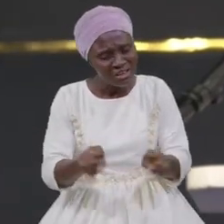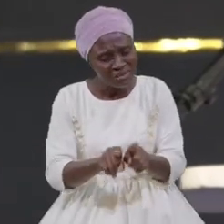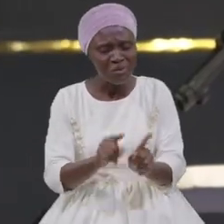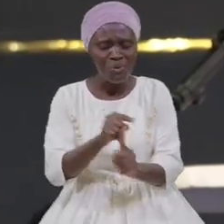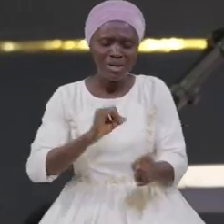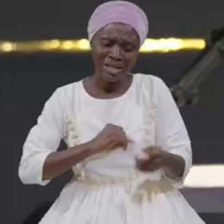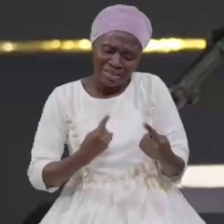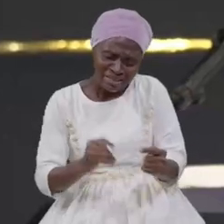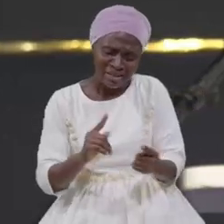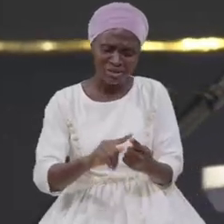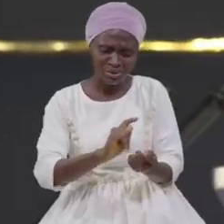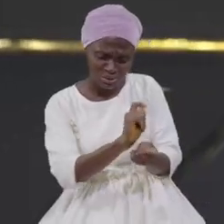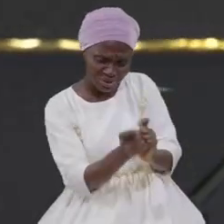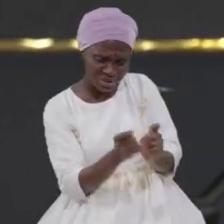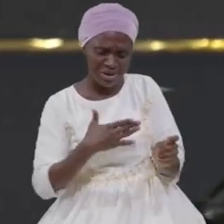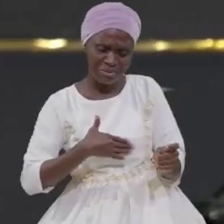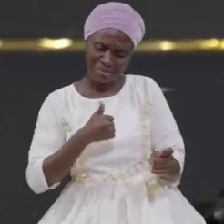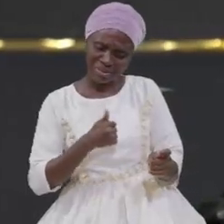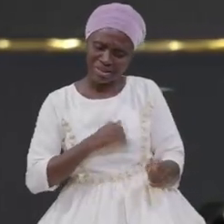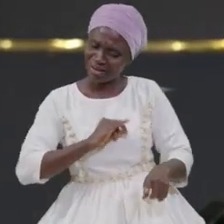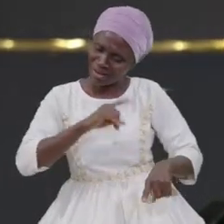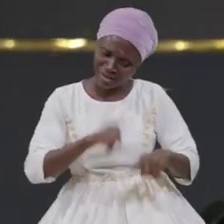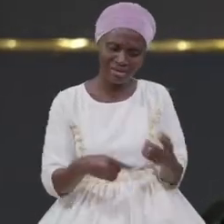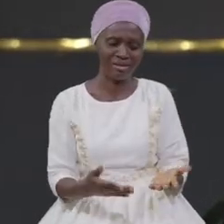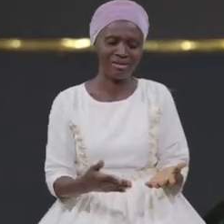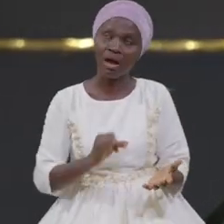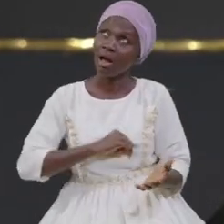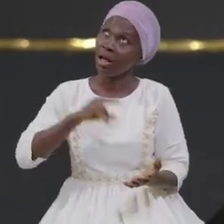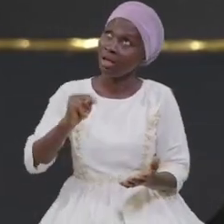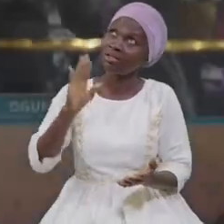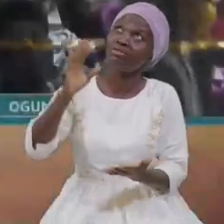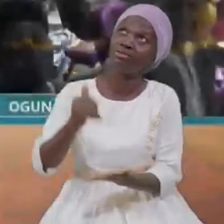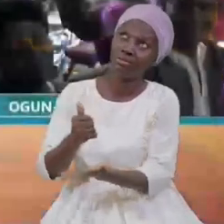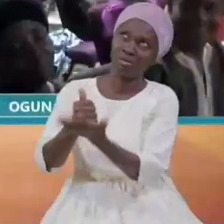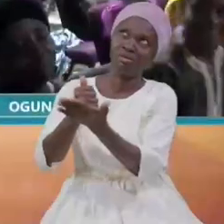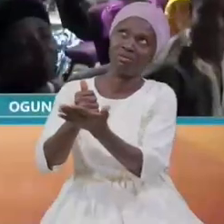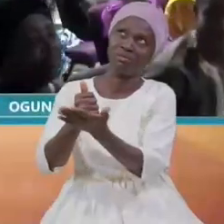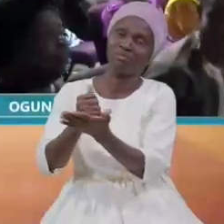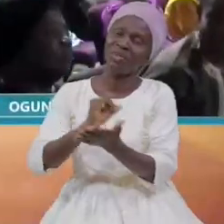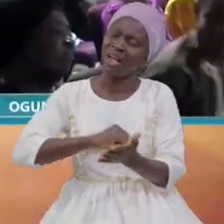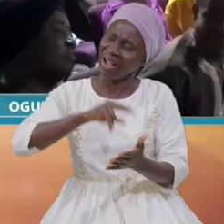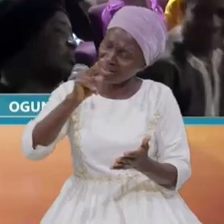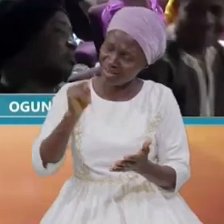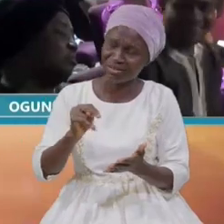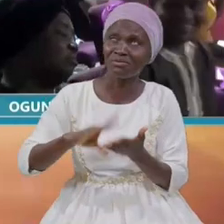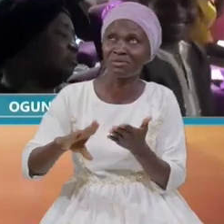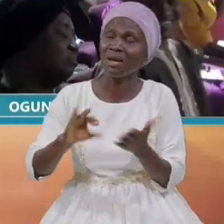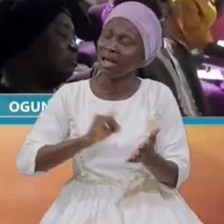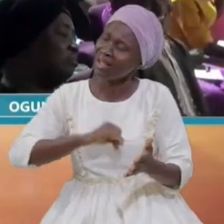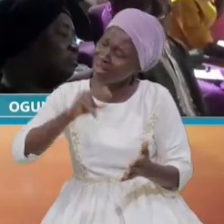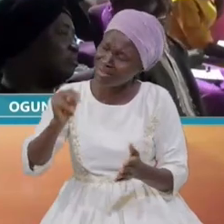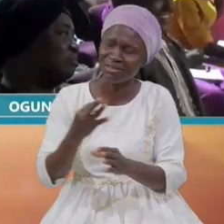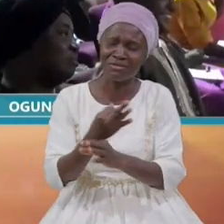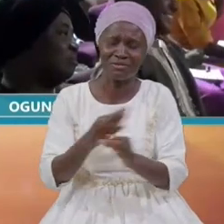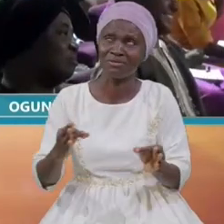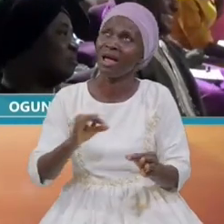n'arrive pas. J'ai besoin de ton aide, ton secours. J'ai besoin du pardon. J'ai besoin de la libération. J'ai besoin de la